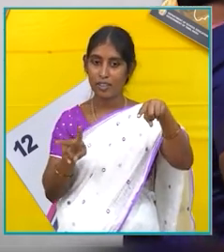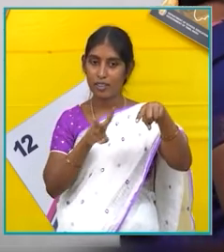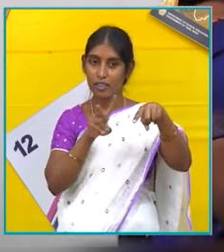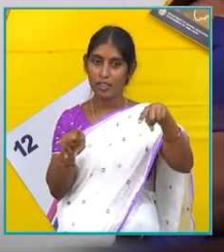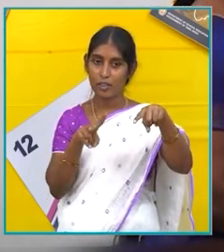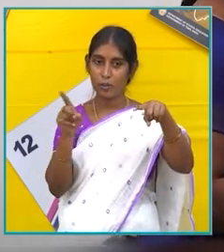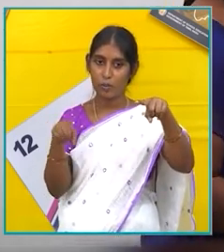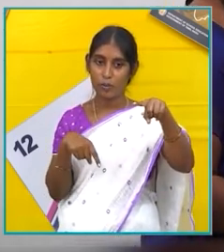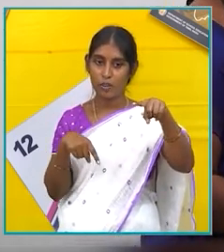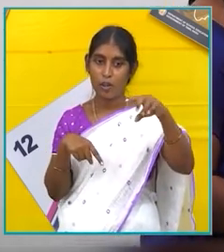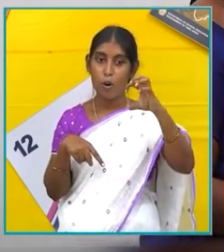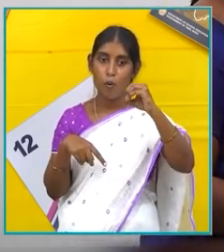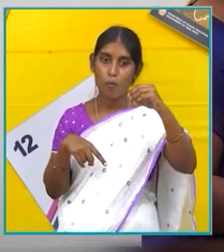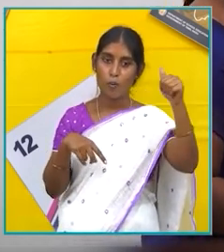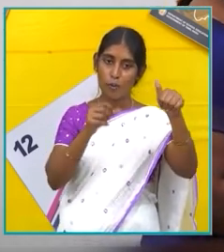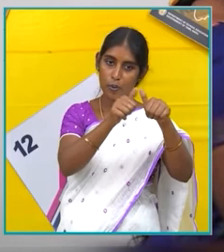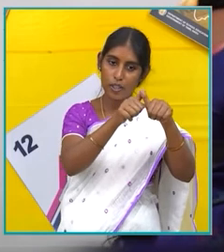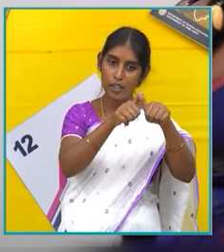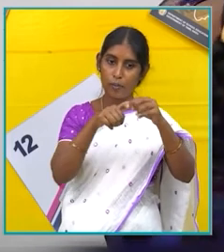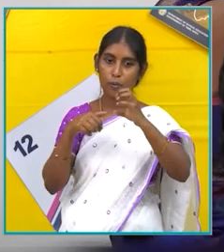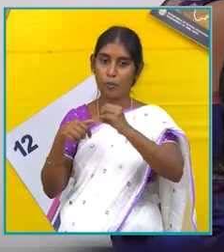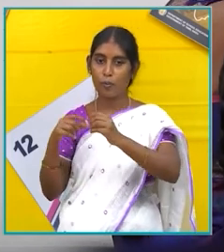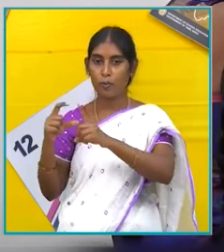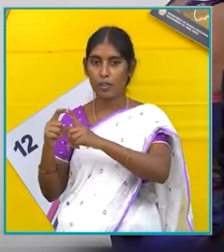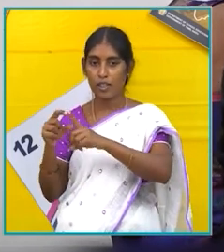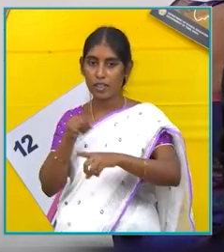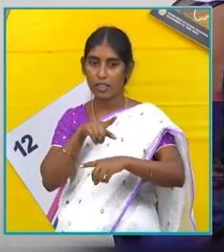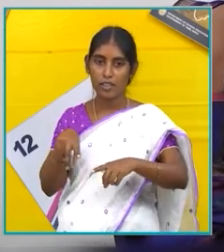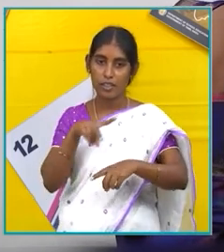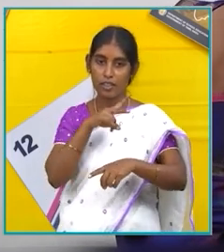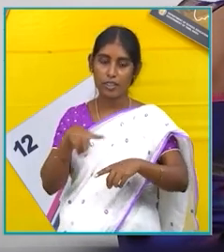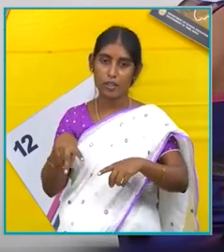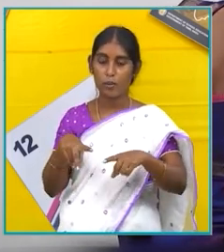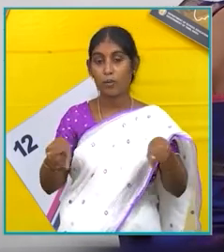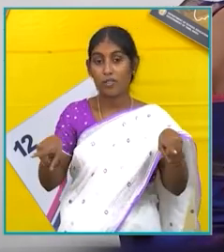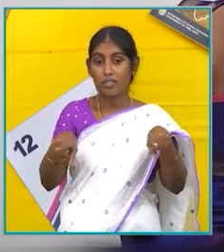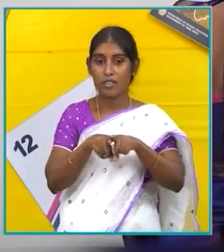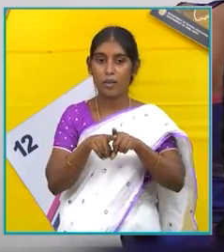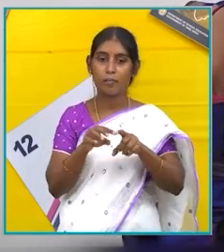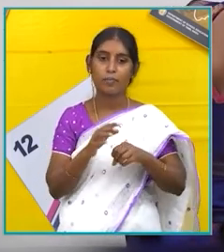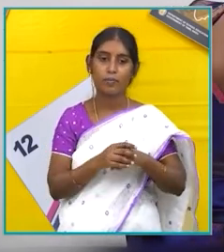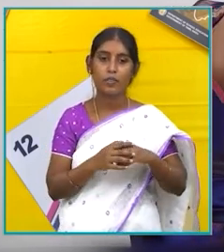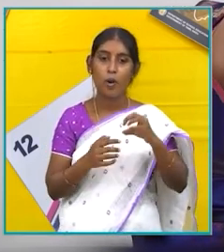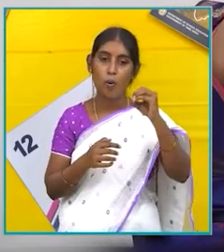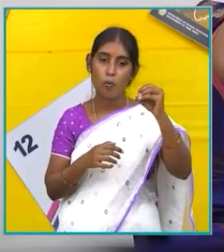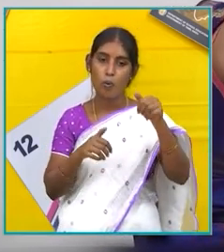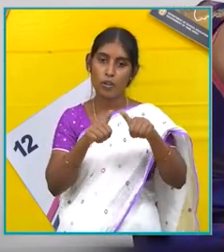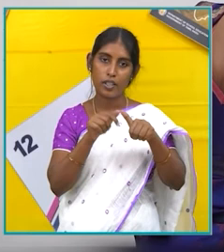OAங்கற பக்கமும் ODங்கற பக்கமும் சமம் அப்படின அர்த்தம் அப்ப நம்ம அத ஃபர்ஸ்ட் எழுதிக்கலாம் OA